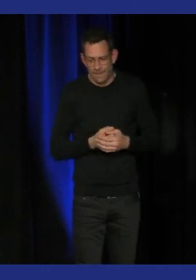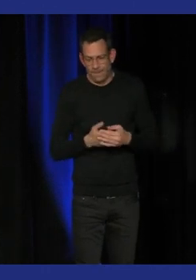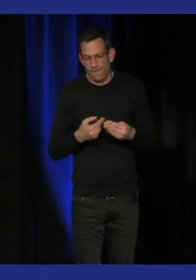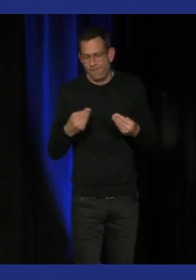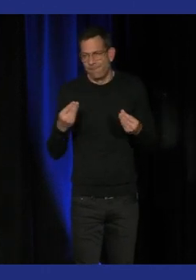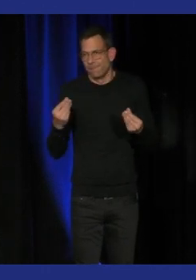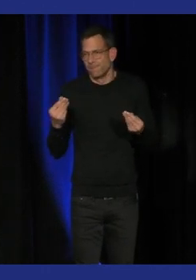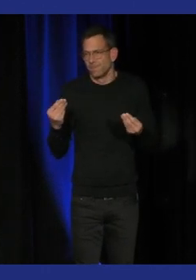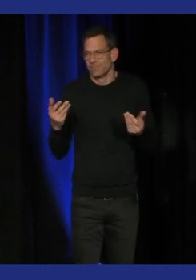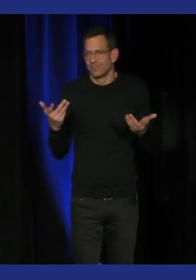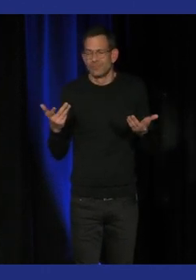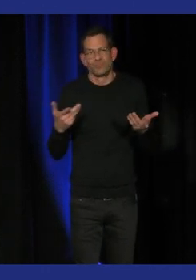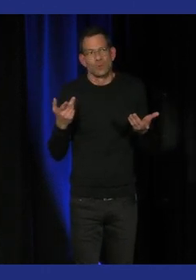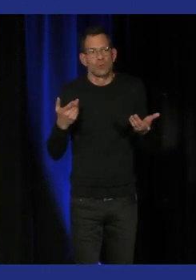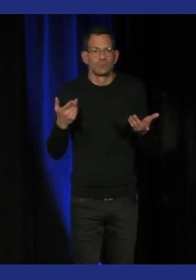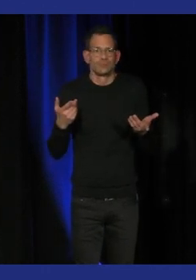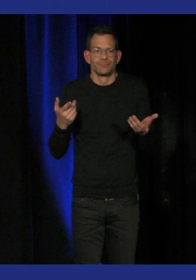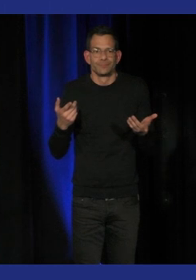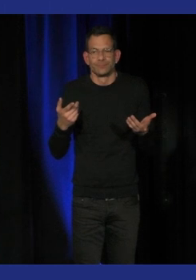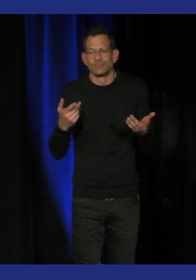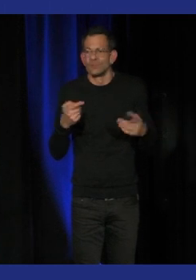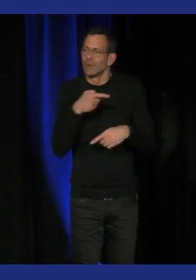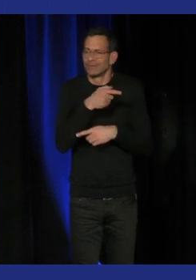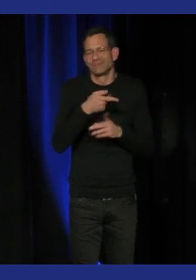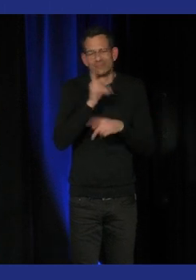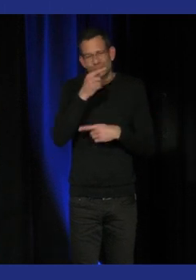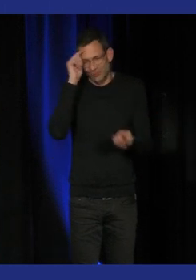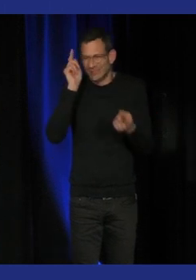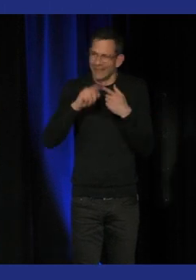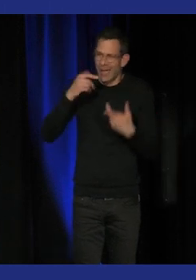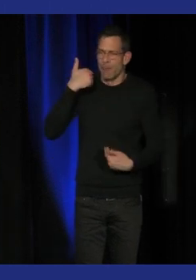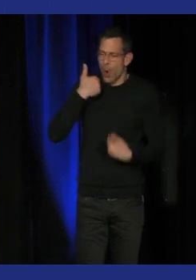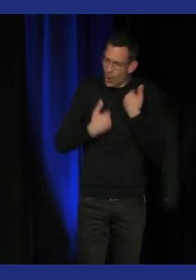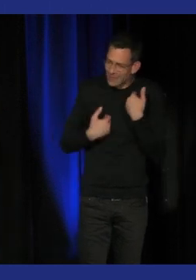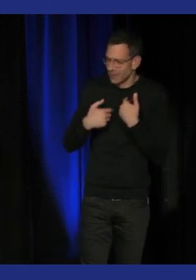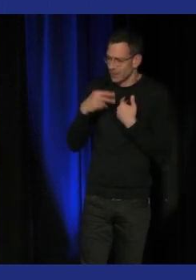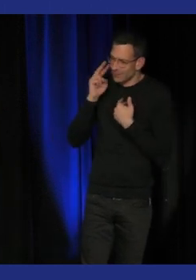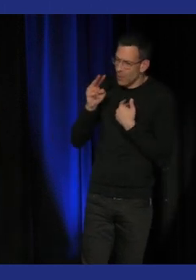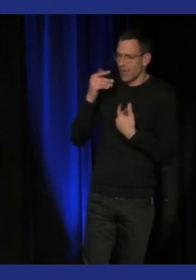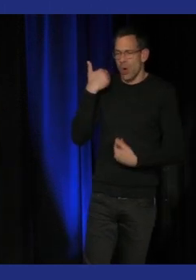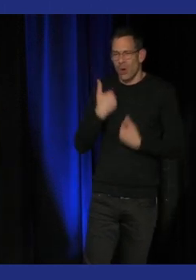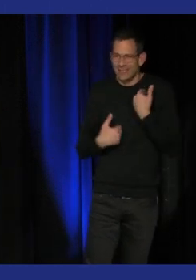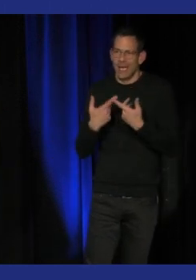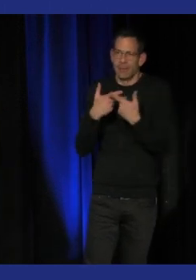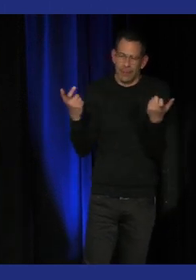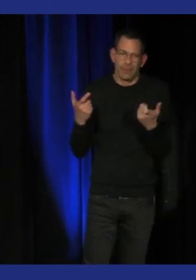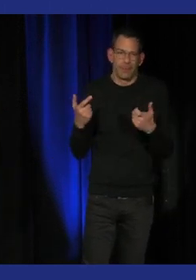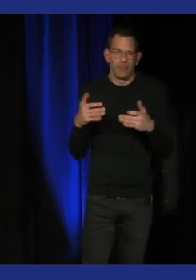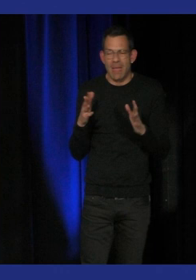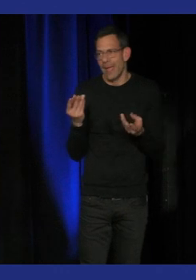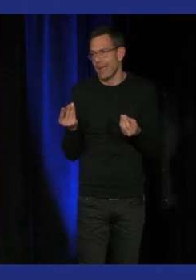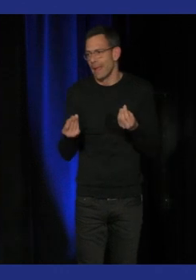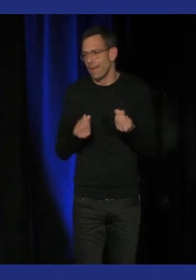compréhension, on va parler plus voilà, des questions de handicap que des questions de validisme. Mais je trouve que ça serait important